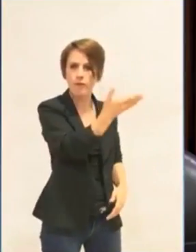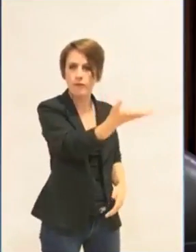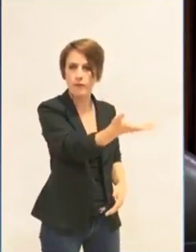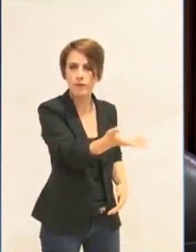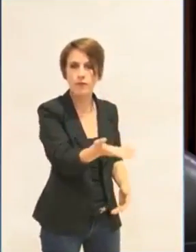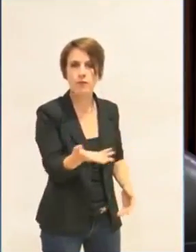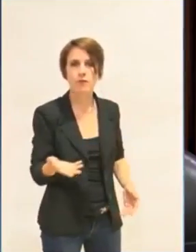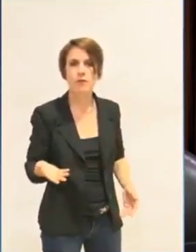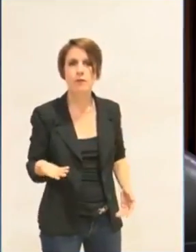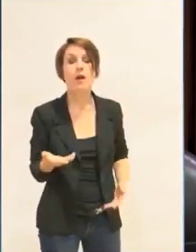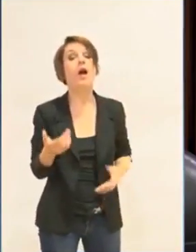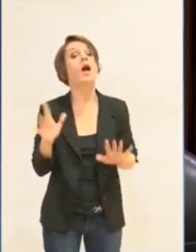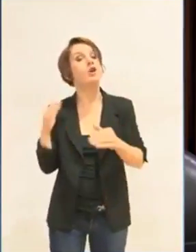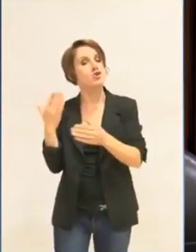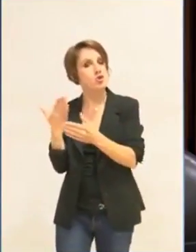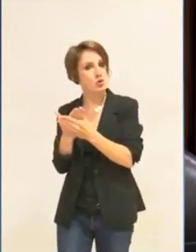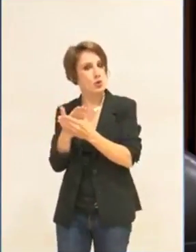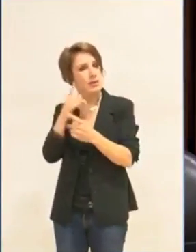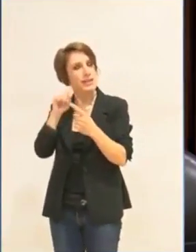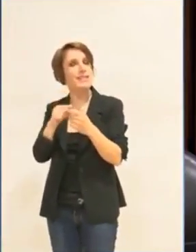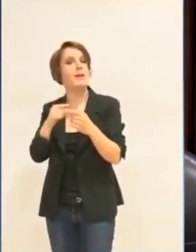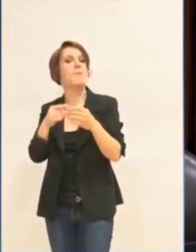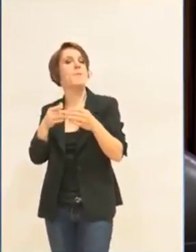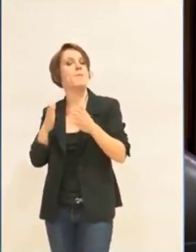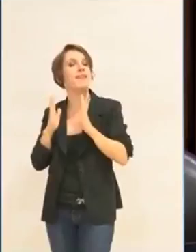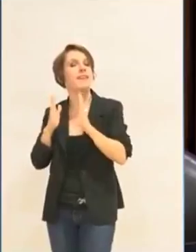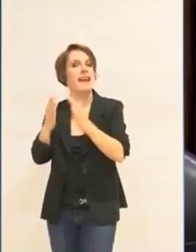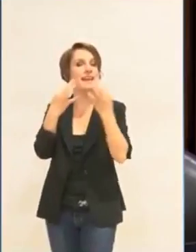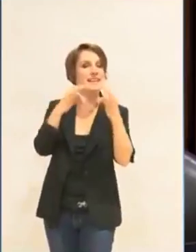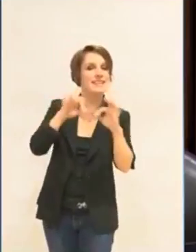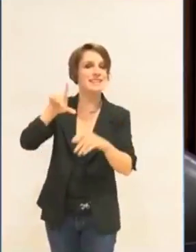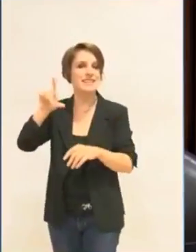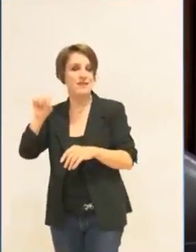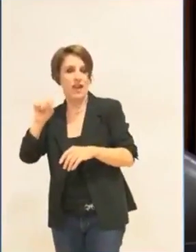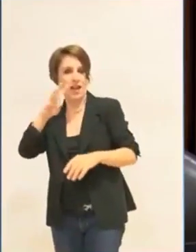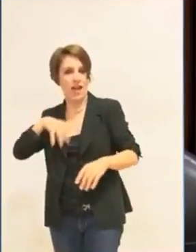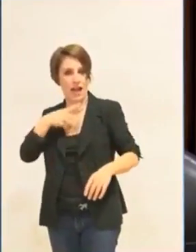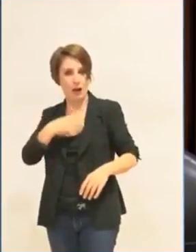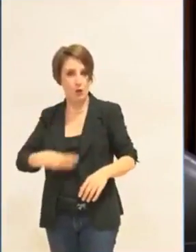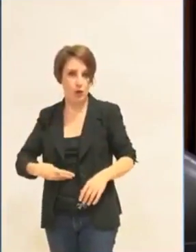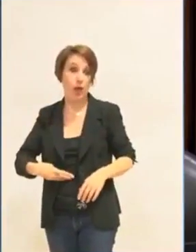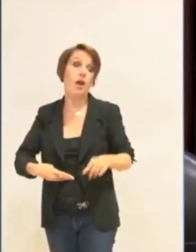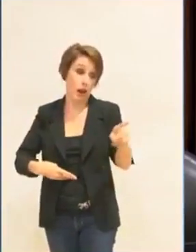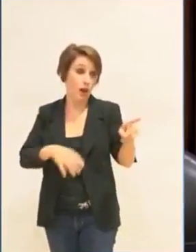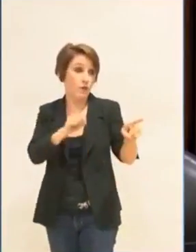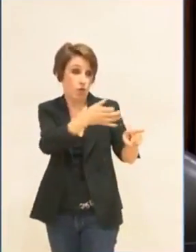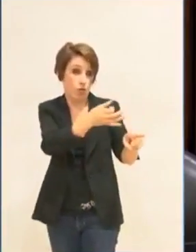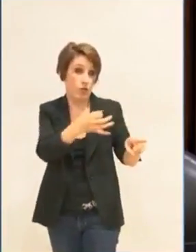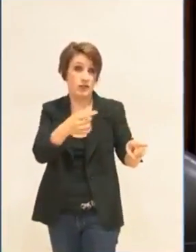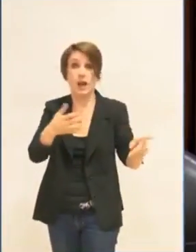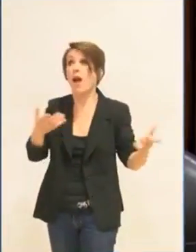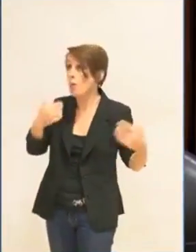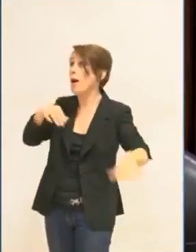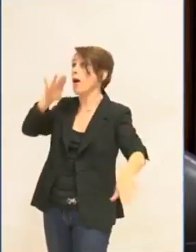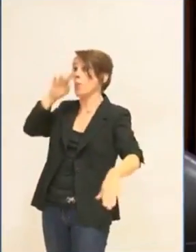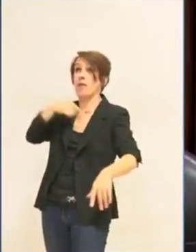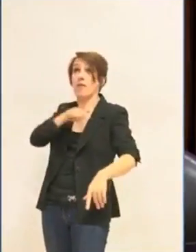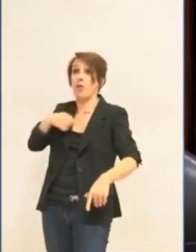10-20, là vous pourriez presque dire, ça nous est tombé dessus en ouvrant le placard. Le début de la